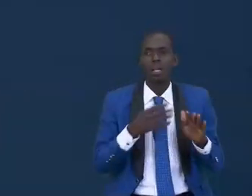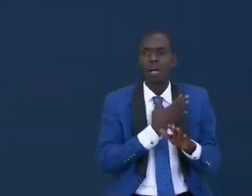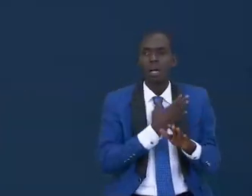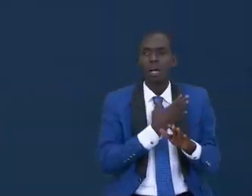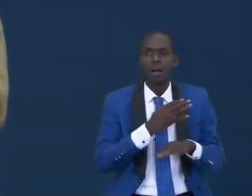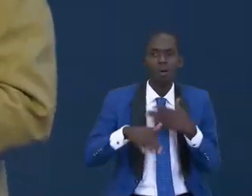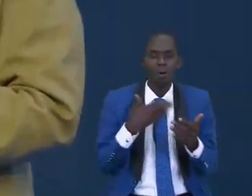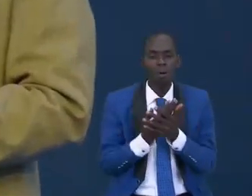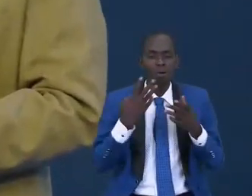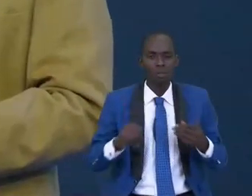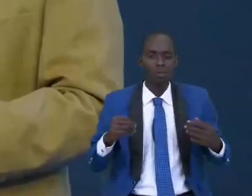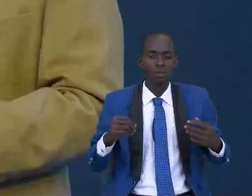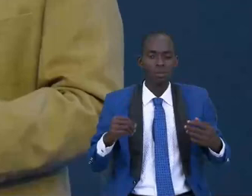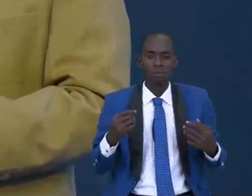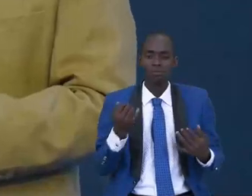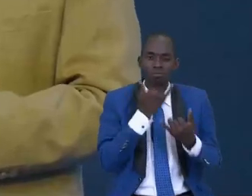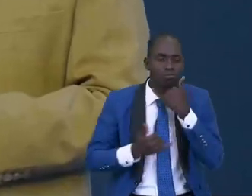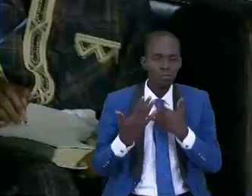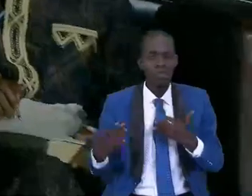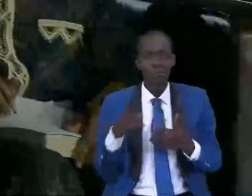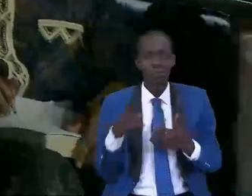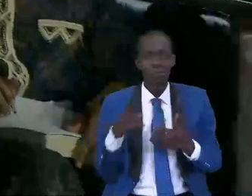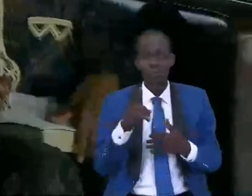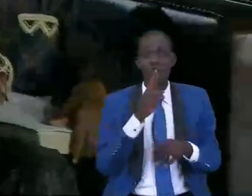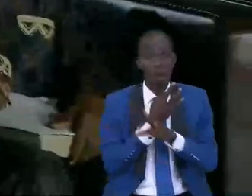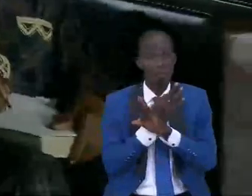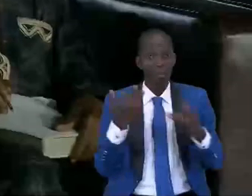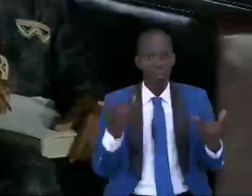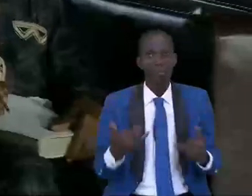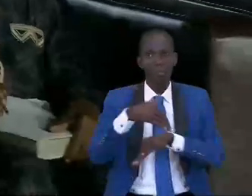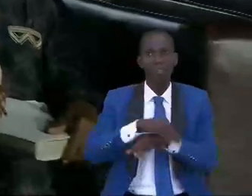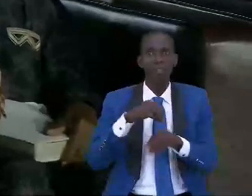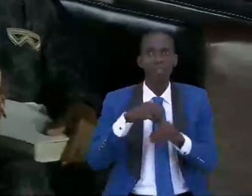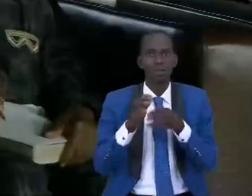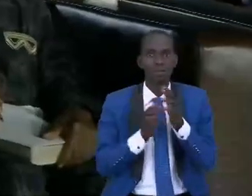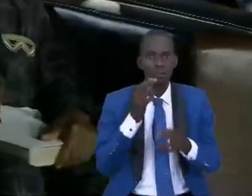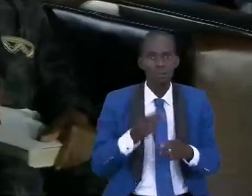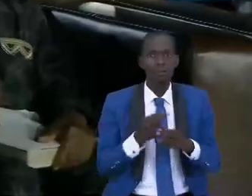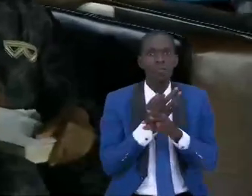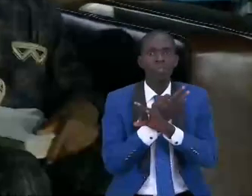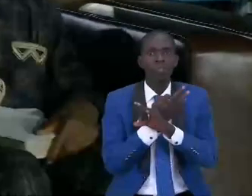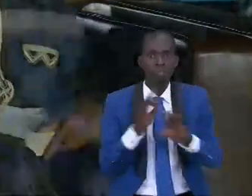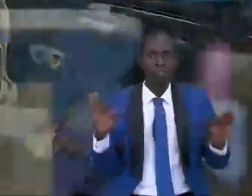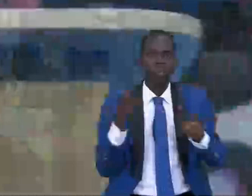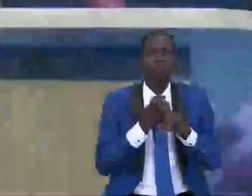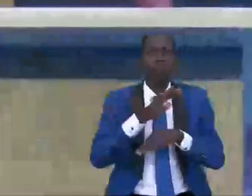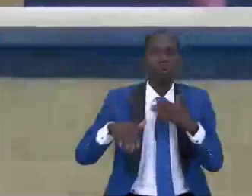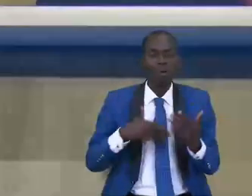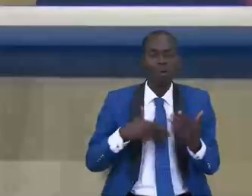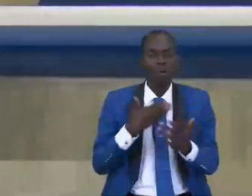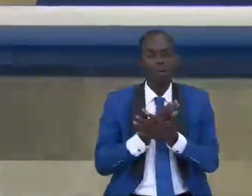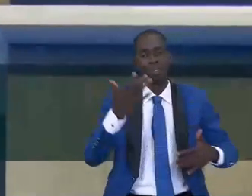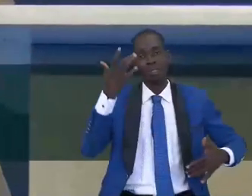toute maladie, de toute infirmité. Tu es affranchi ce jour, tu es libéré. La libération de toutes